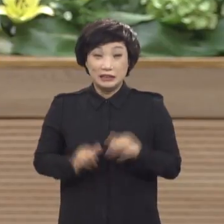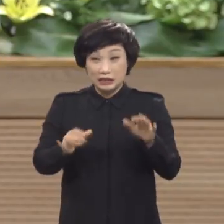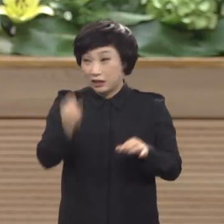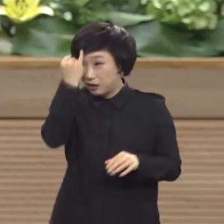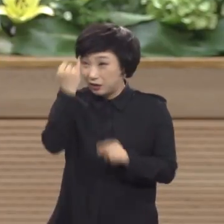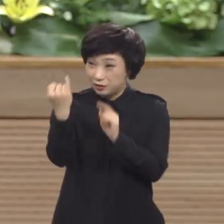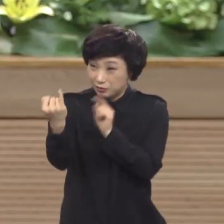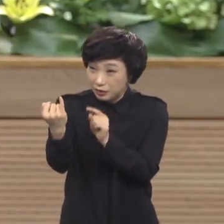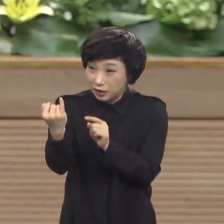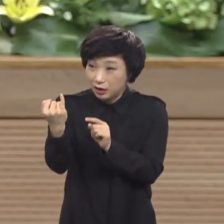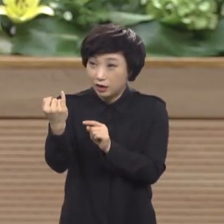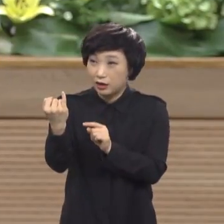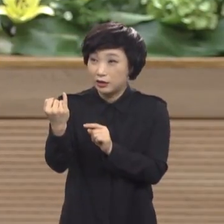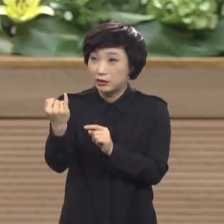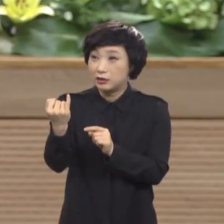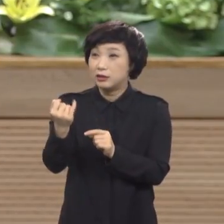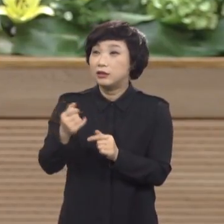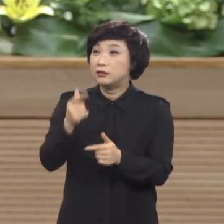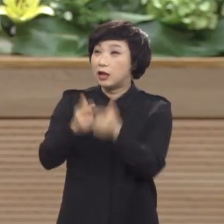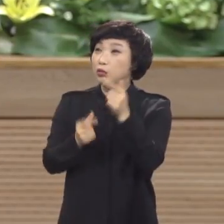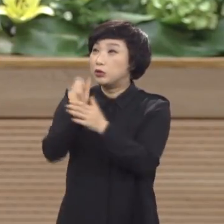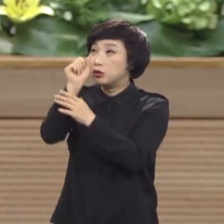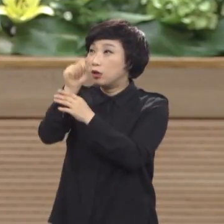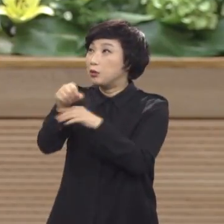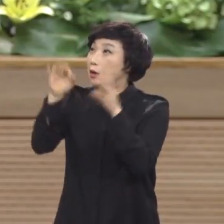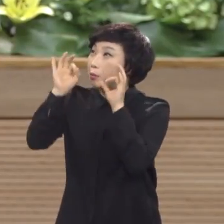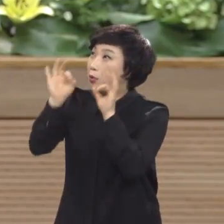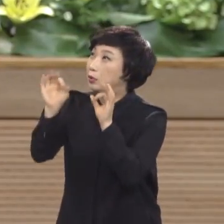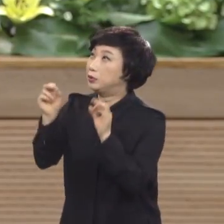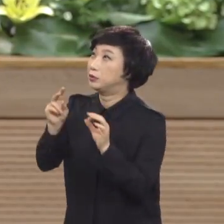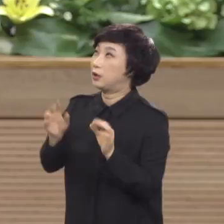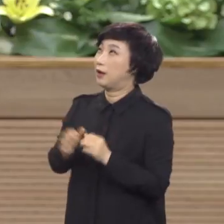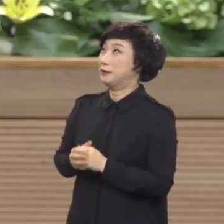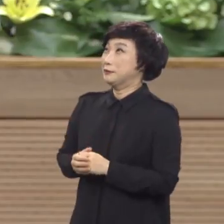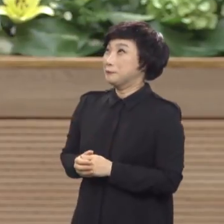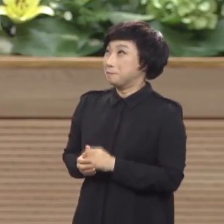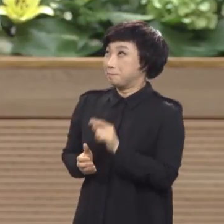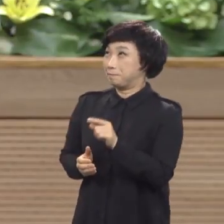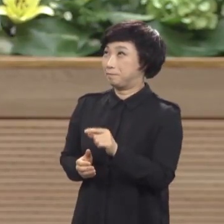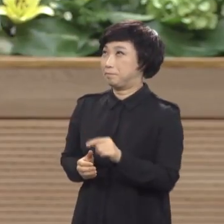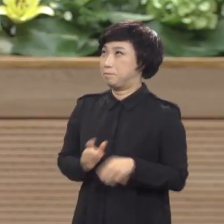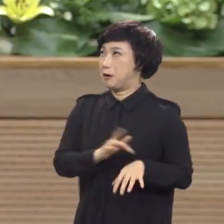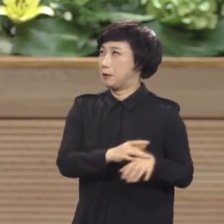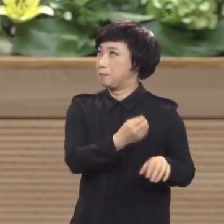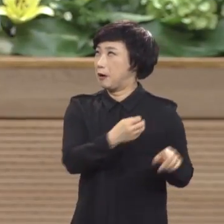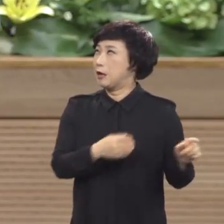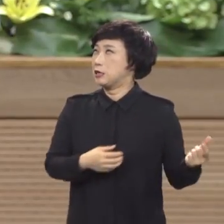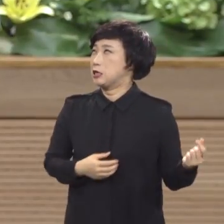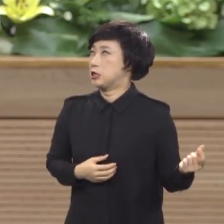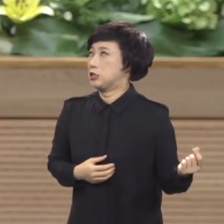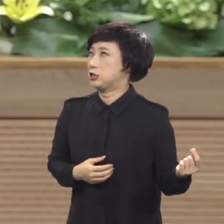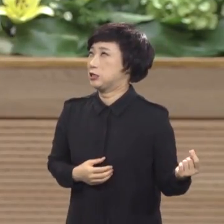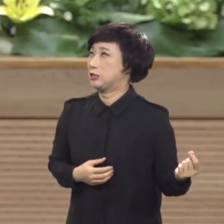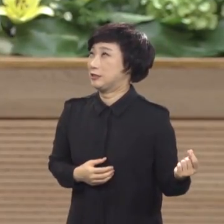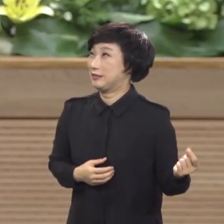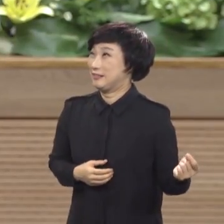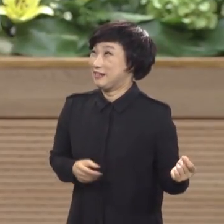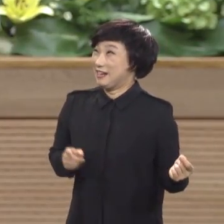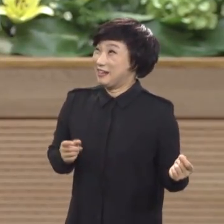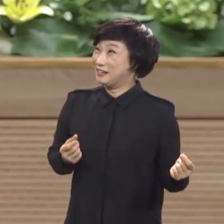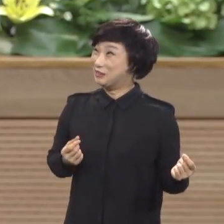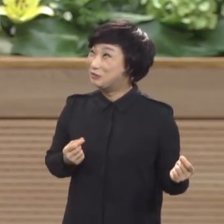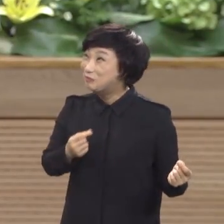하와가 그 실과 나무를 보는 순간, 아, 마귀 말이 맞네, 그럴